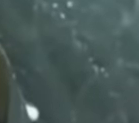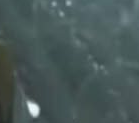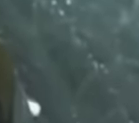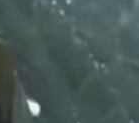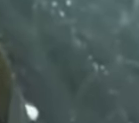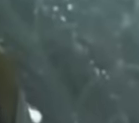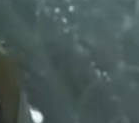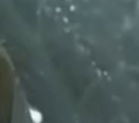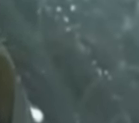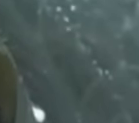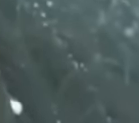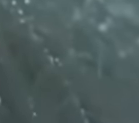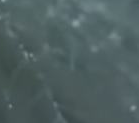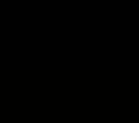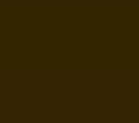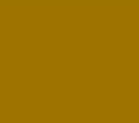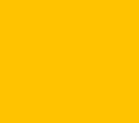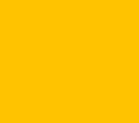i-business yakho.